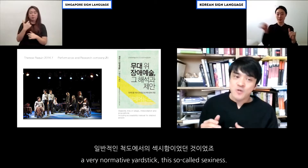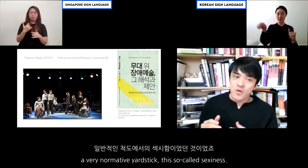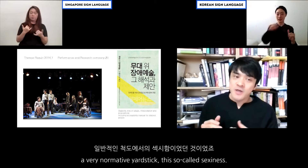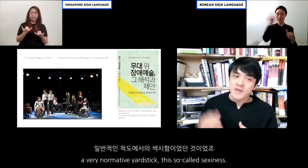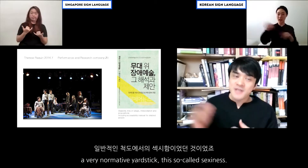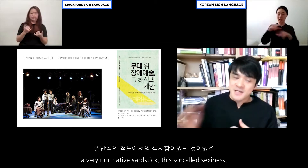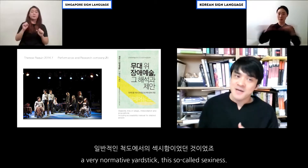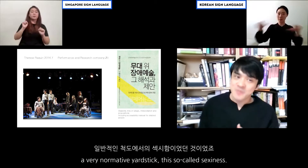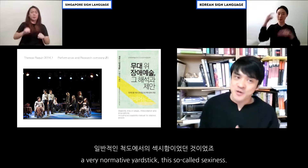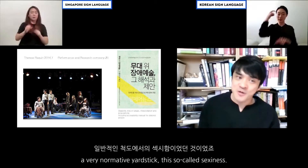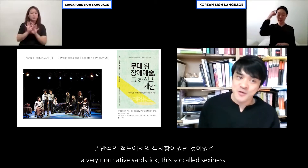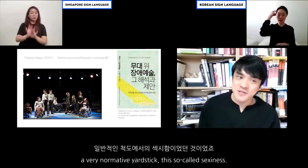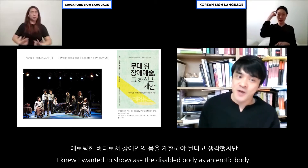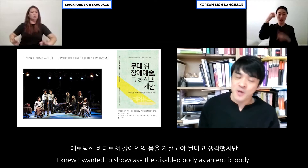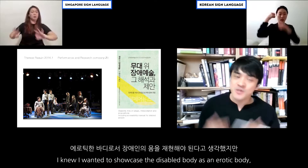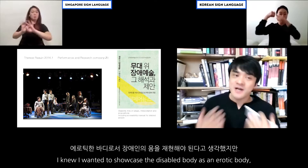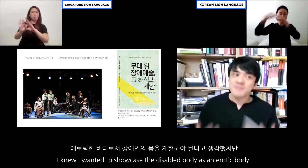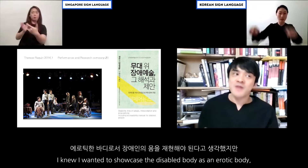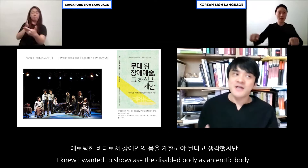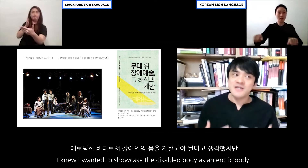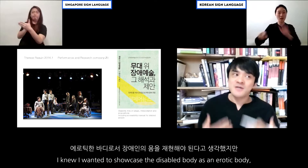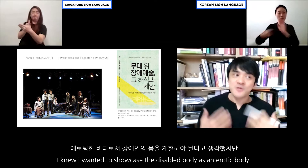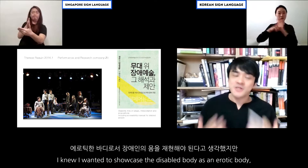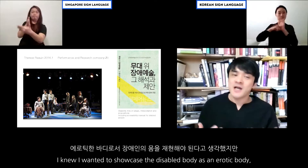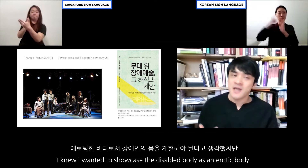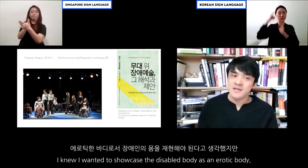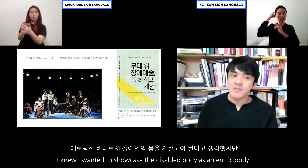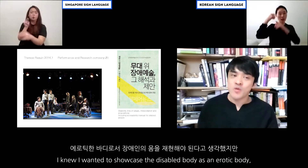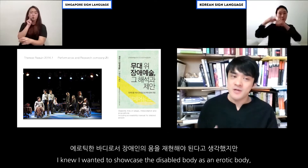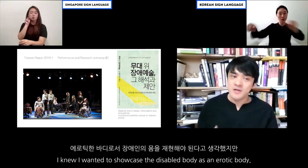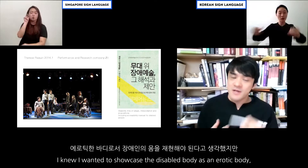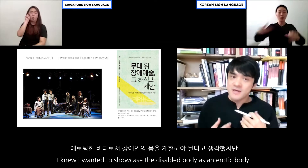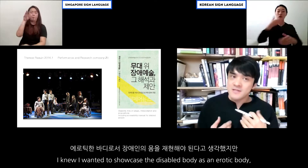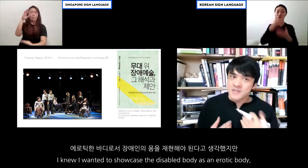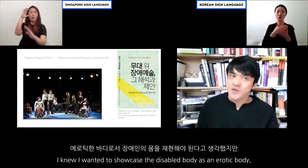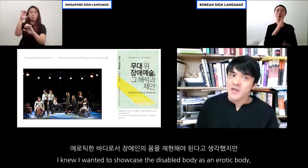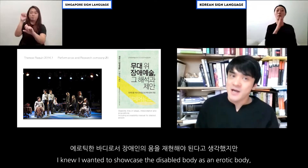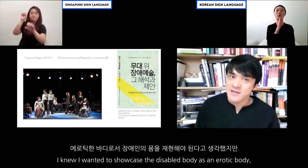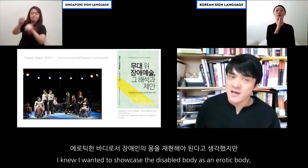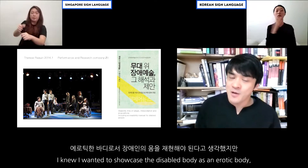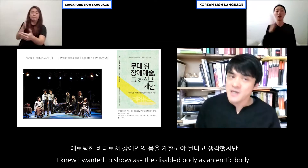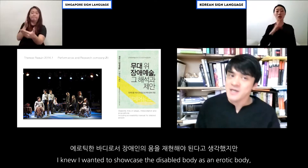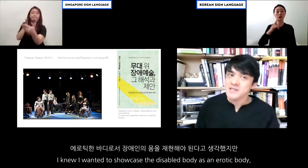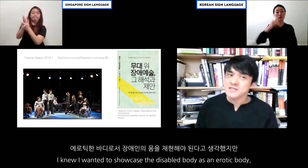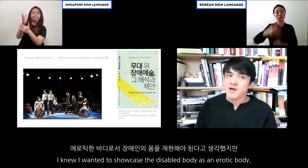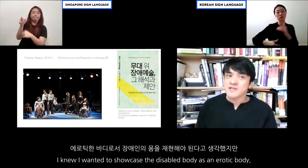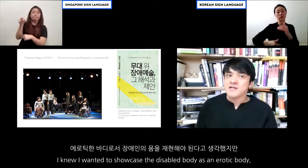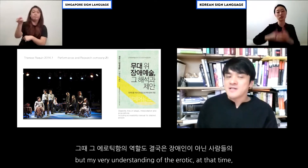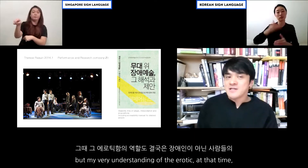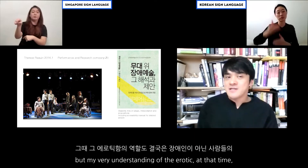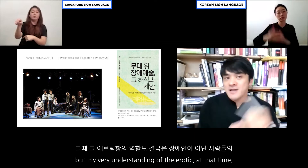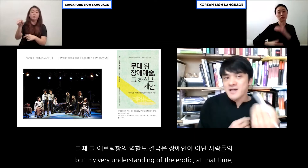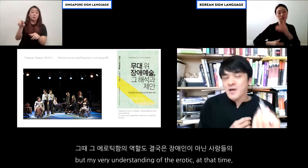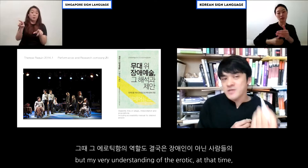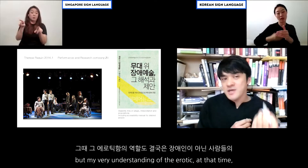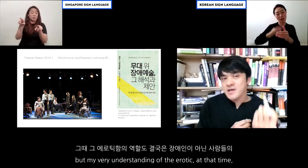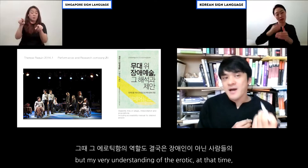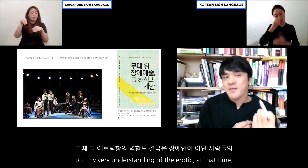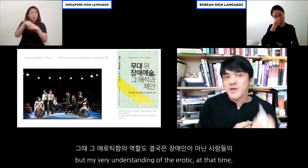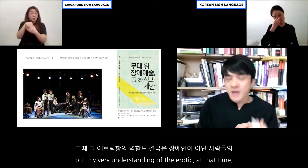일반적인 척도에서의 섹시함이었던 것이죠. 에로틱한 바디로서 장애인의 몸을 재현해야 된다고 생각했지만 그때의